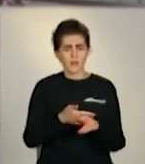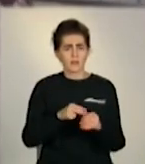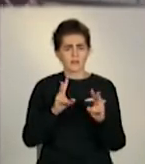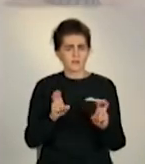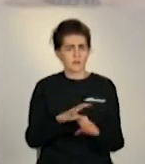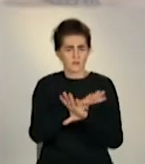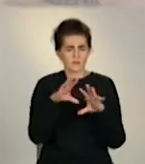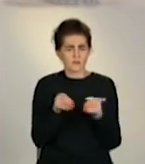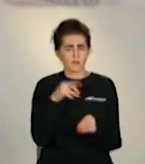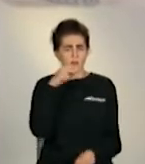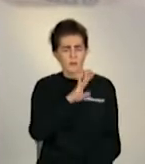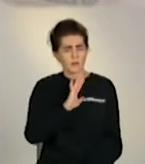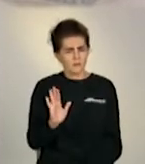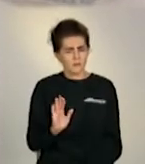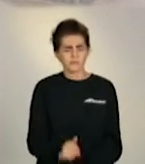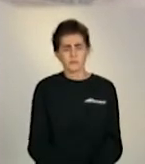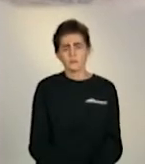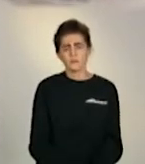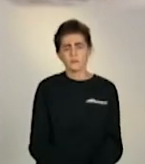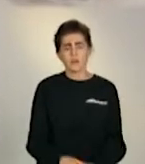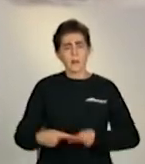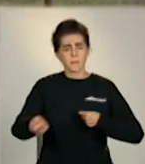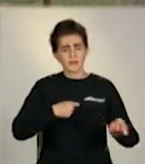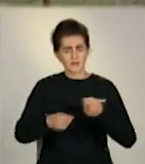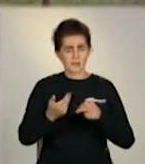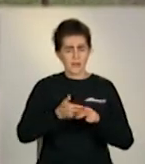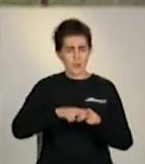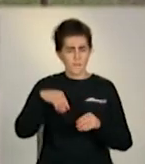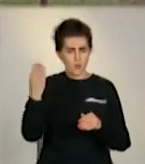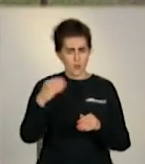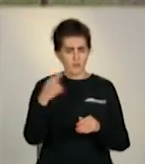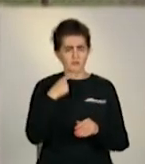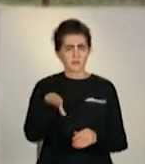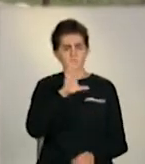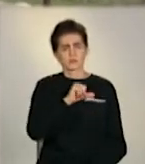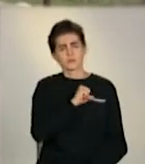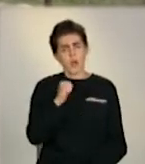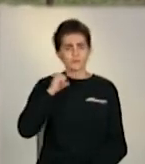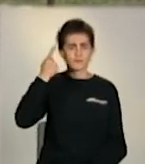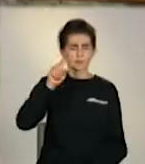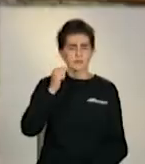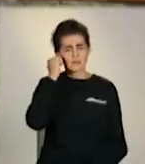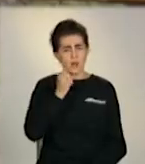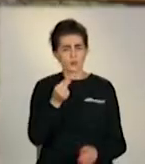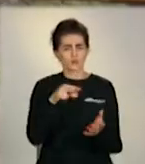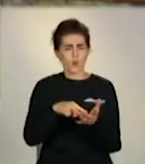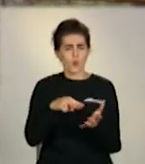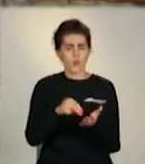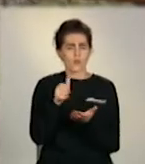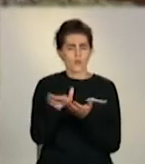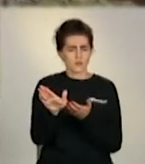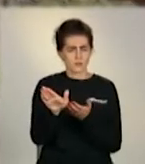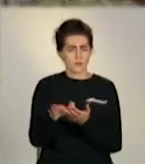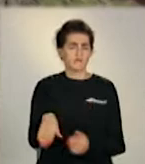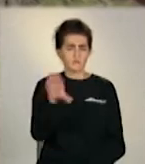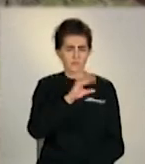необоснованное. За словами пасажирів, перевізники збільшили вартість проїзду самовільно і за старою ціною везти відмовляються. Люди,